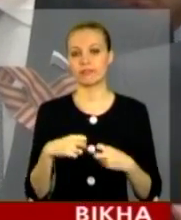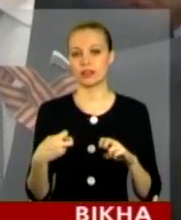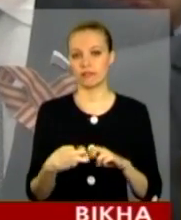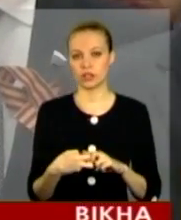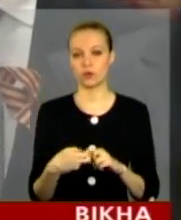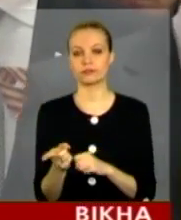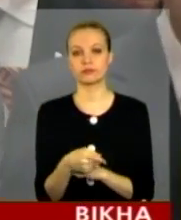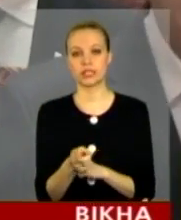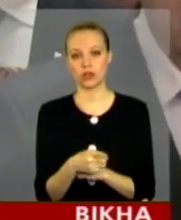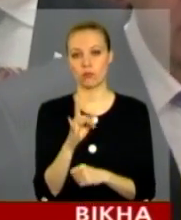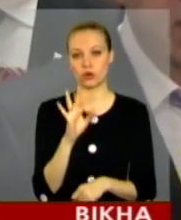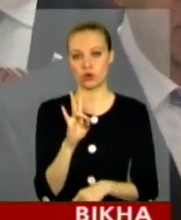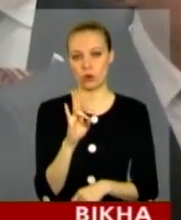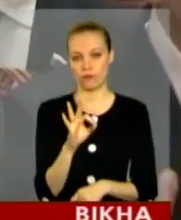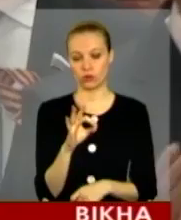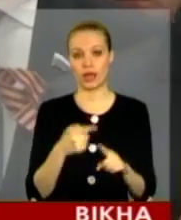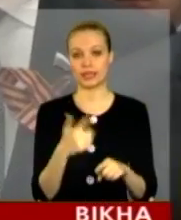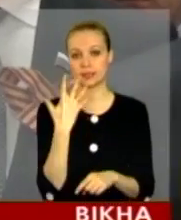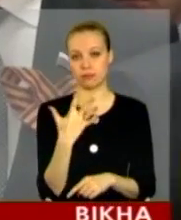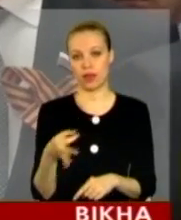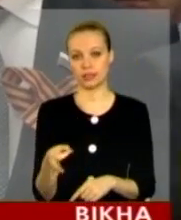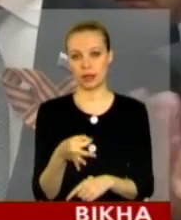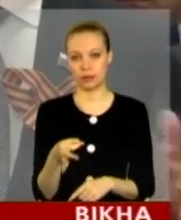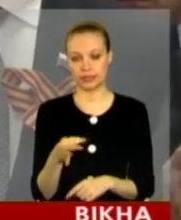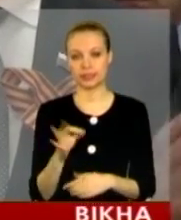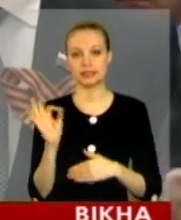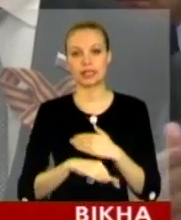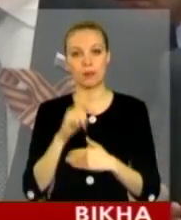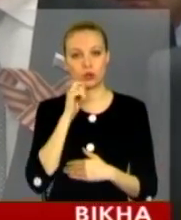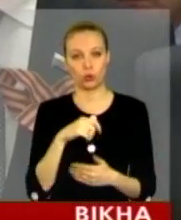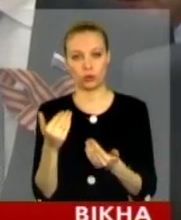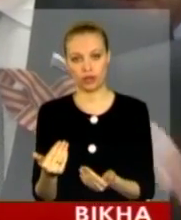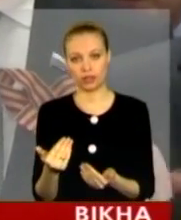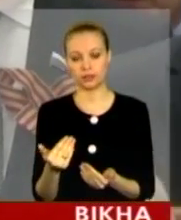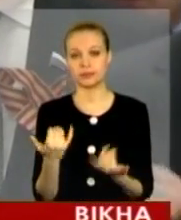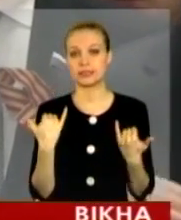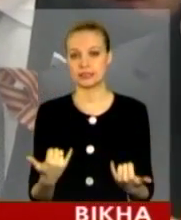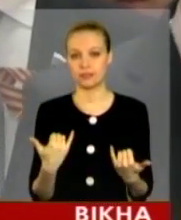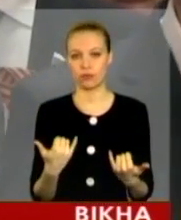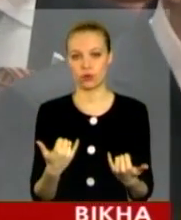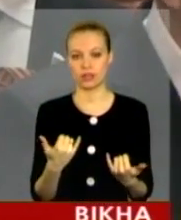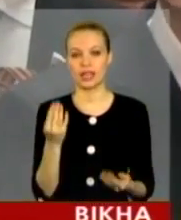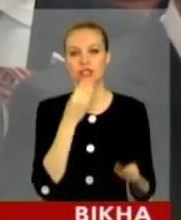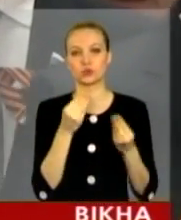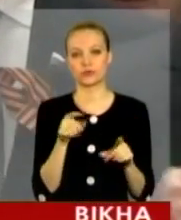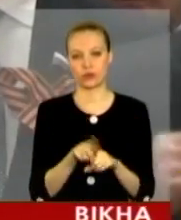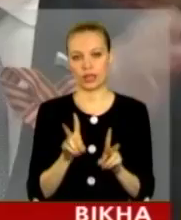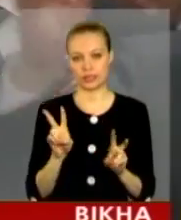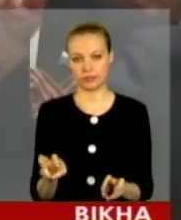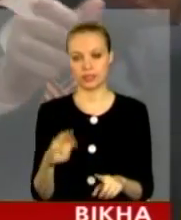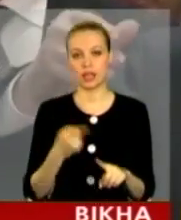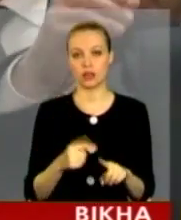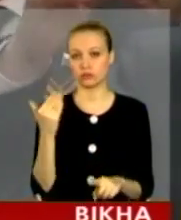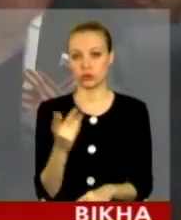Івано-Франковськ, Тернополь, Ровно. Ці 5 областей Западної України сьогодні, іскусно так називаються,